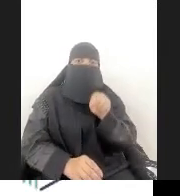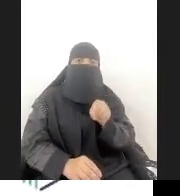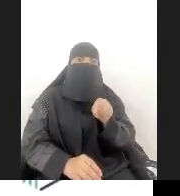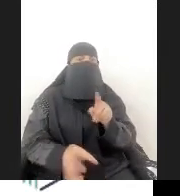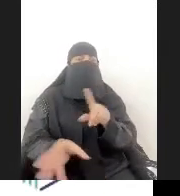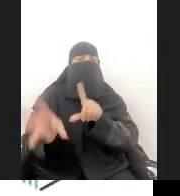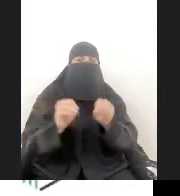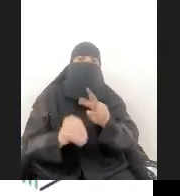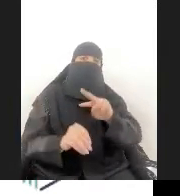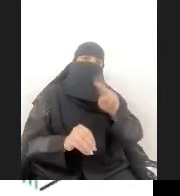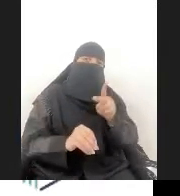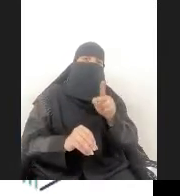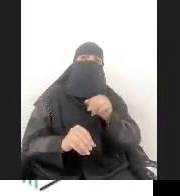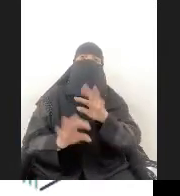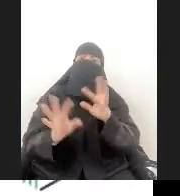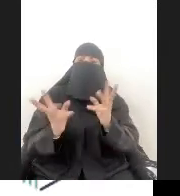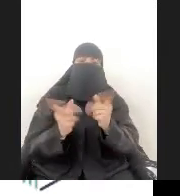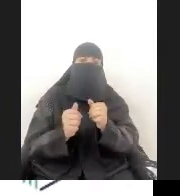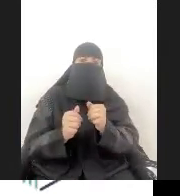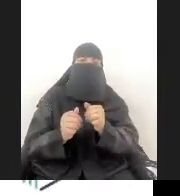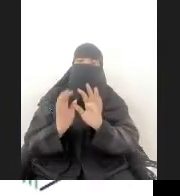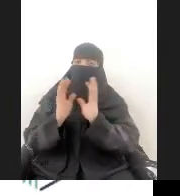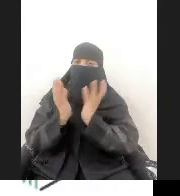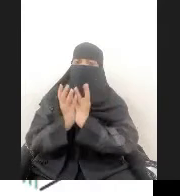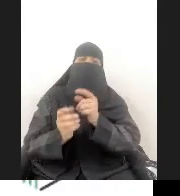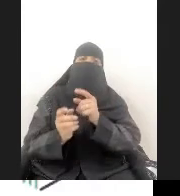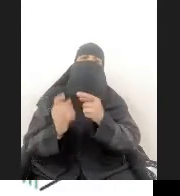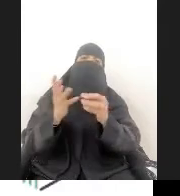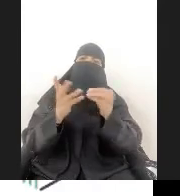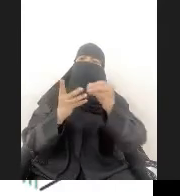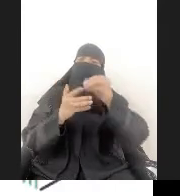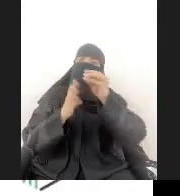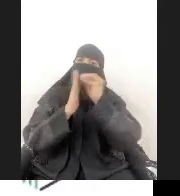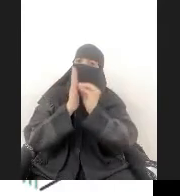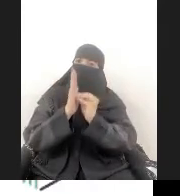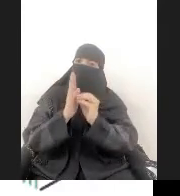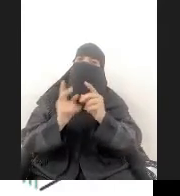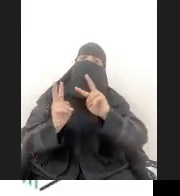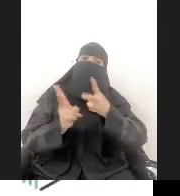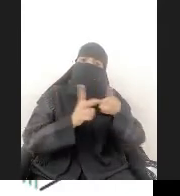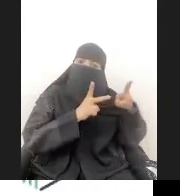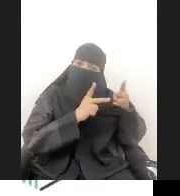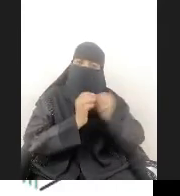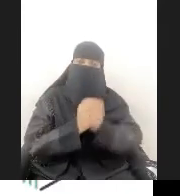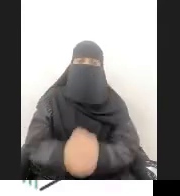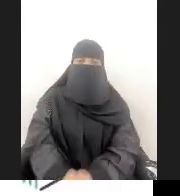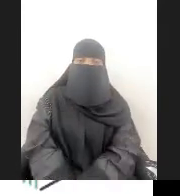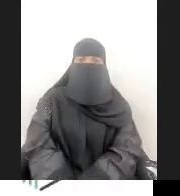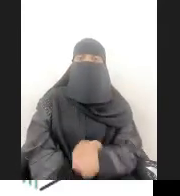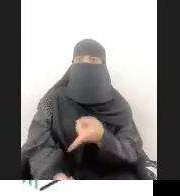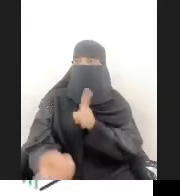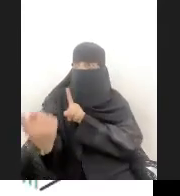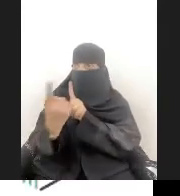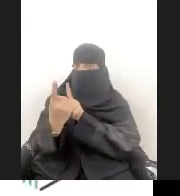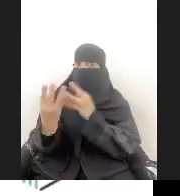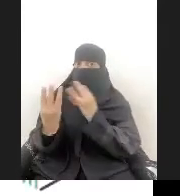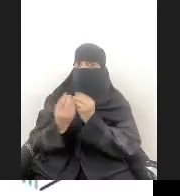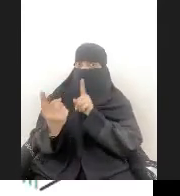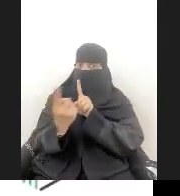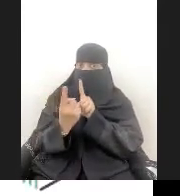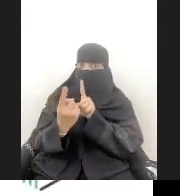يختلف حسب المراحل والوحدات. مقدمة عن المحتويات الأهداف، ربما هنا بما أني أجتمع معهم وجه لوجه ربما